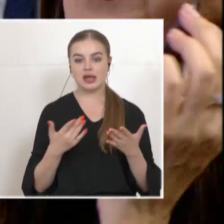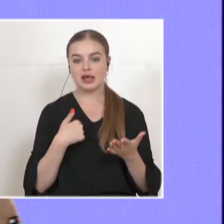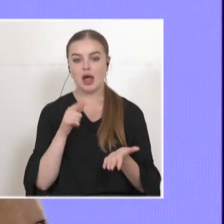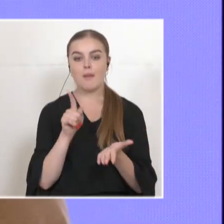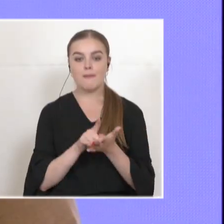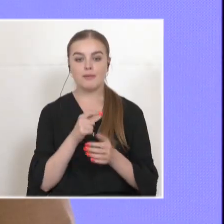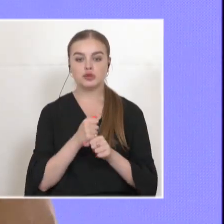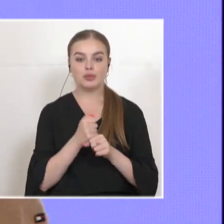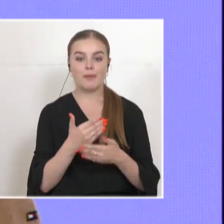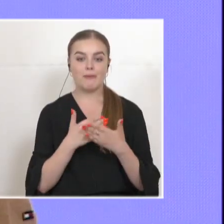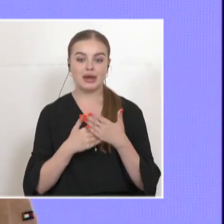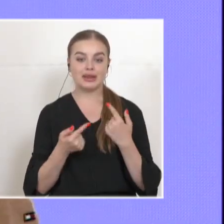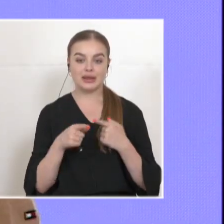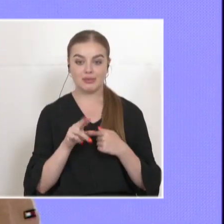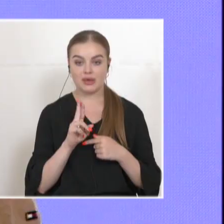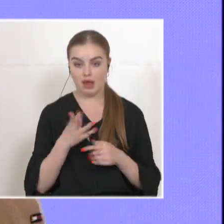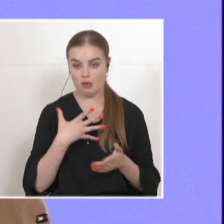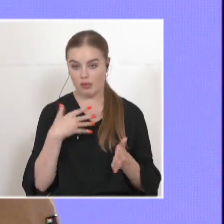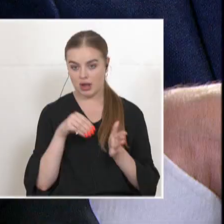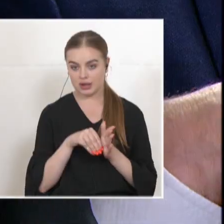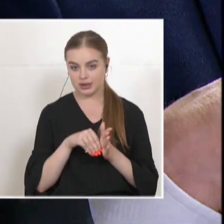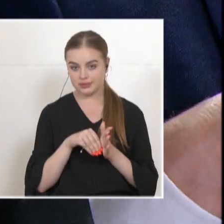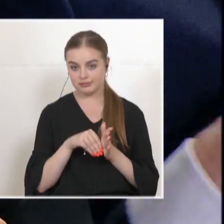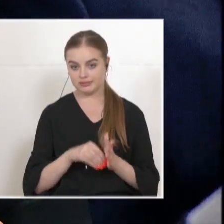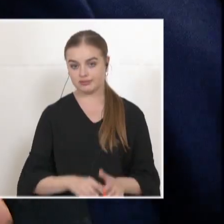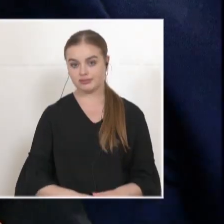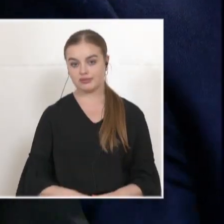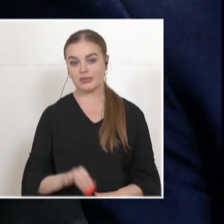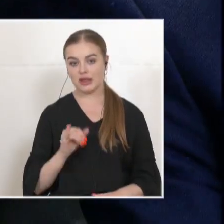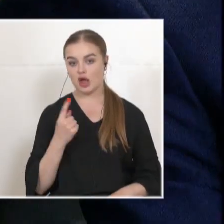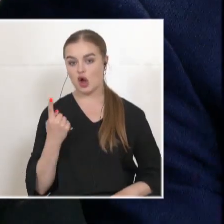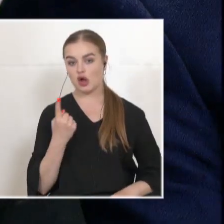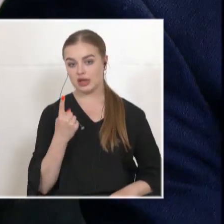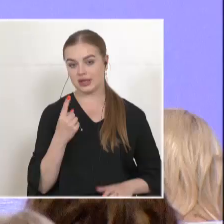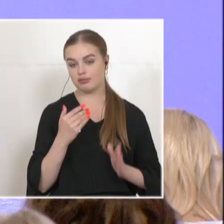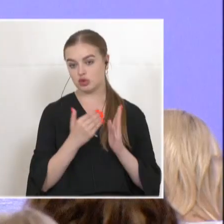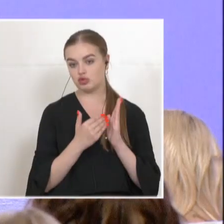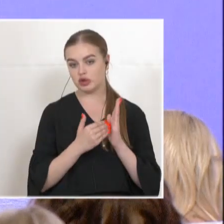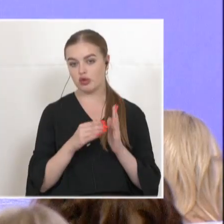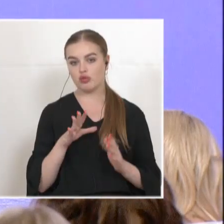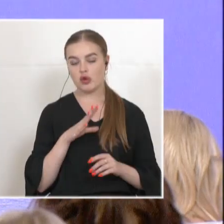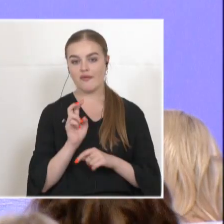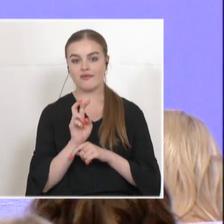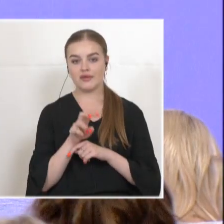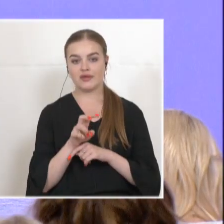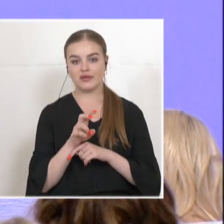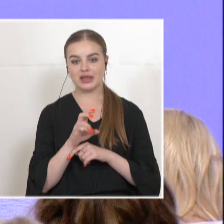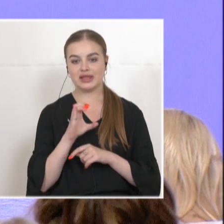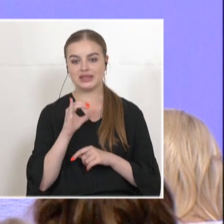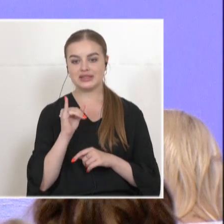перед тим, як померти». І одним з пунктів було відвідати Сіднейську